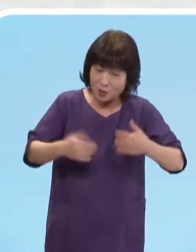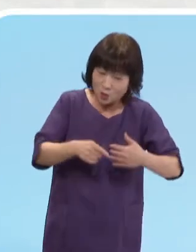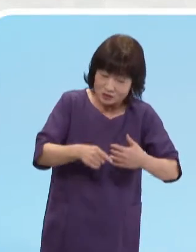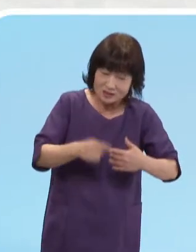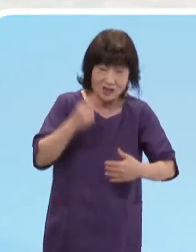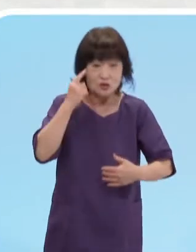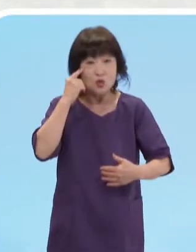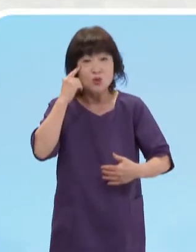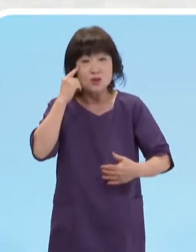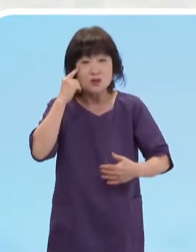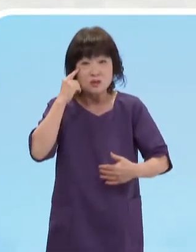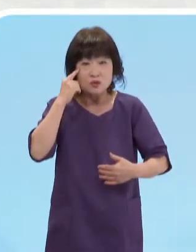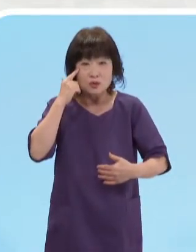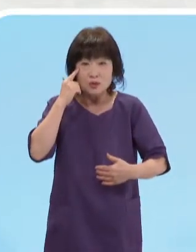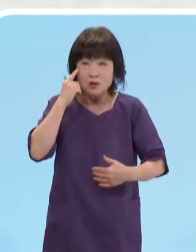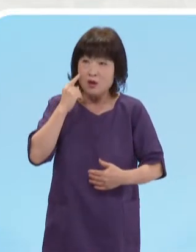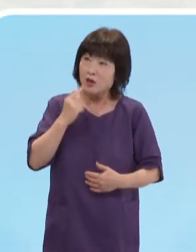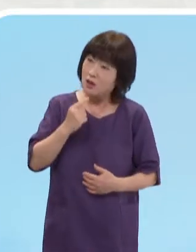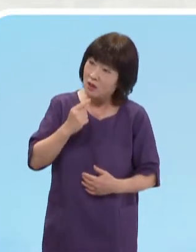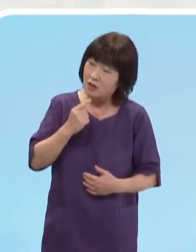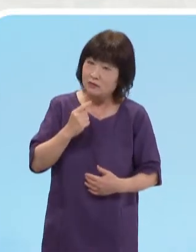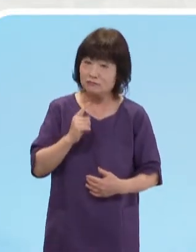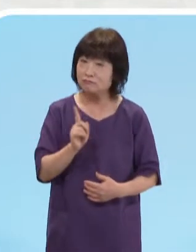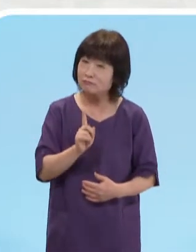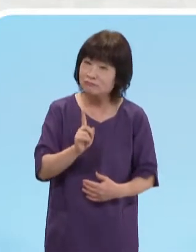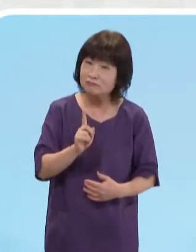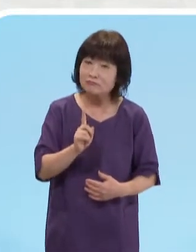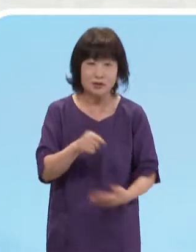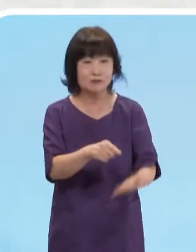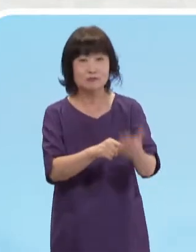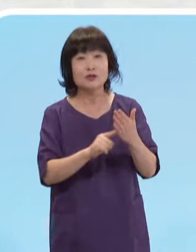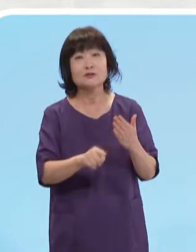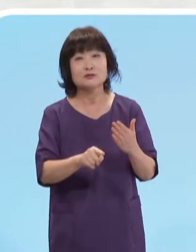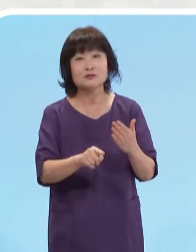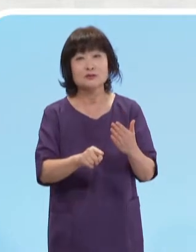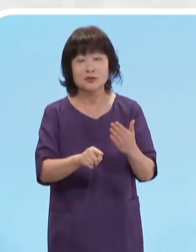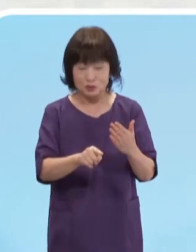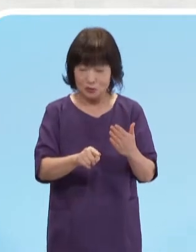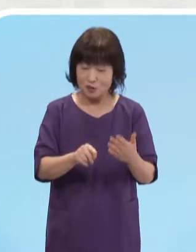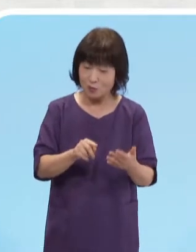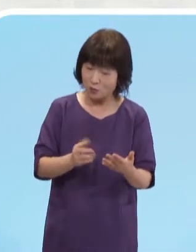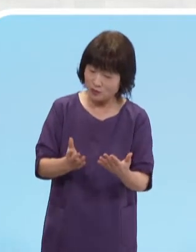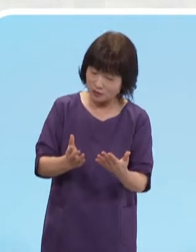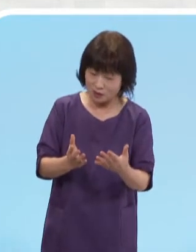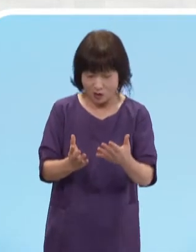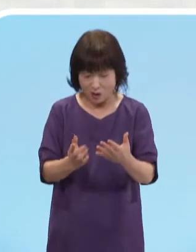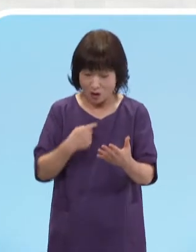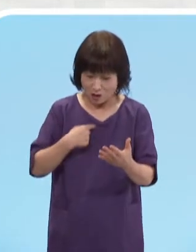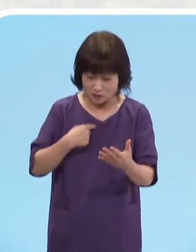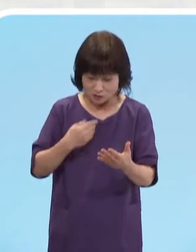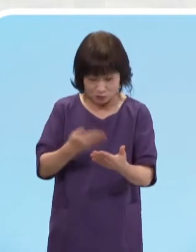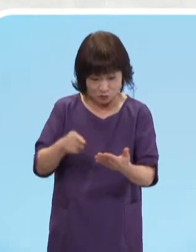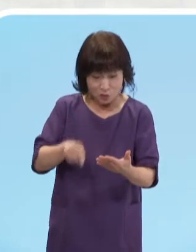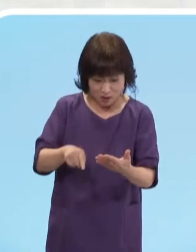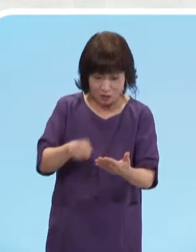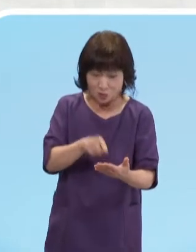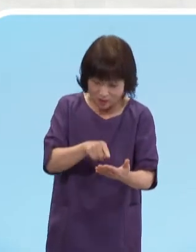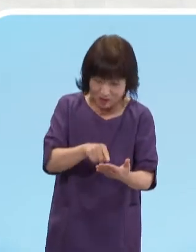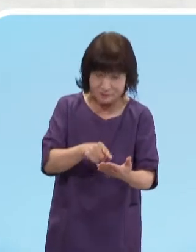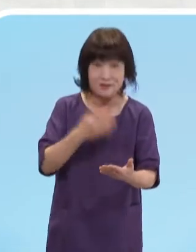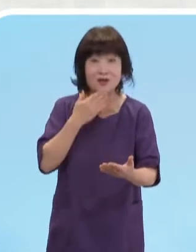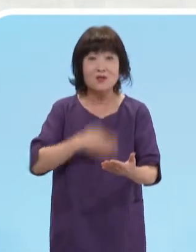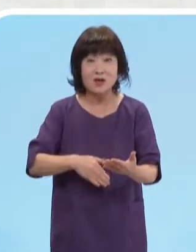とはどういうことみたいないうような顔をされまして、だんだんと分かってくると喜んでくれ